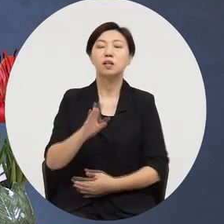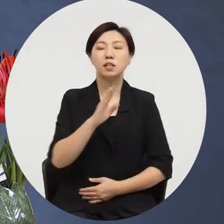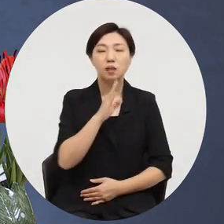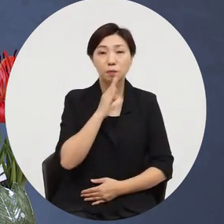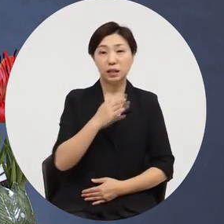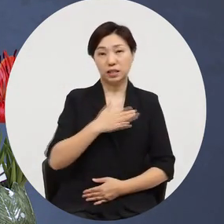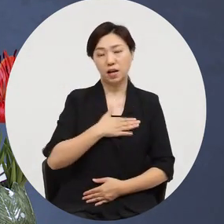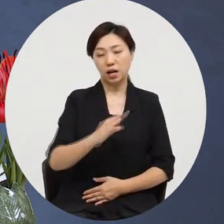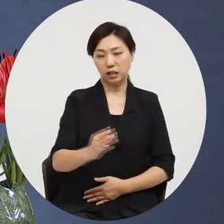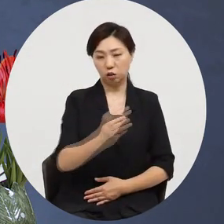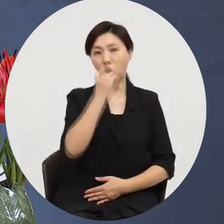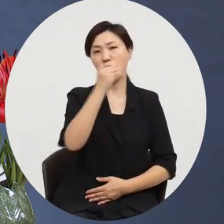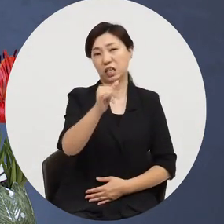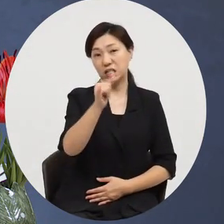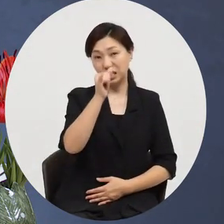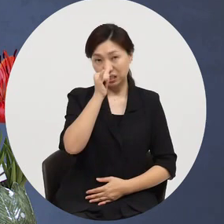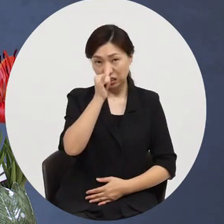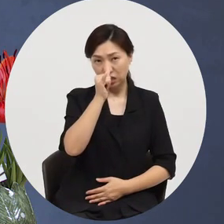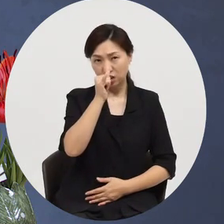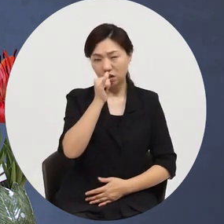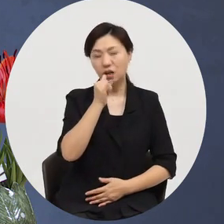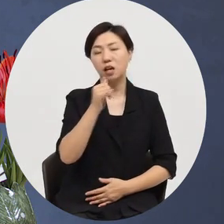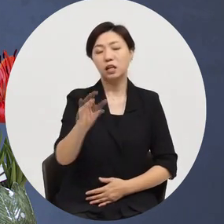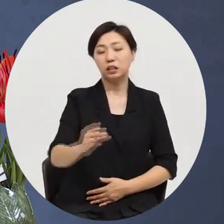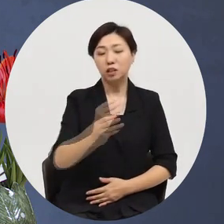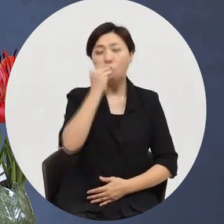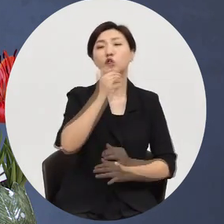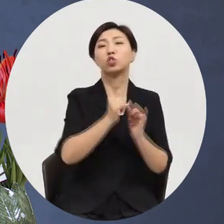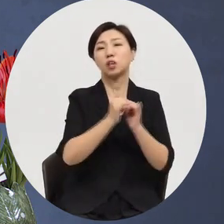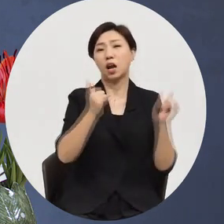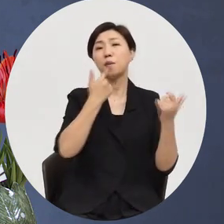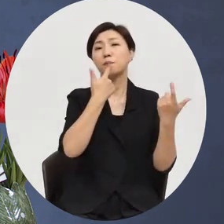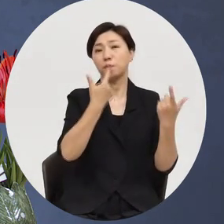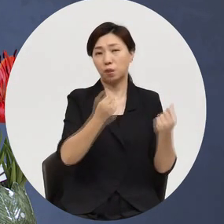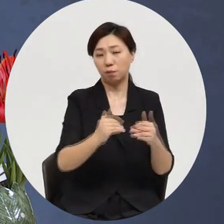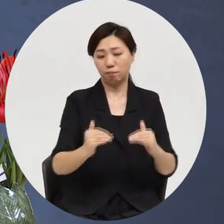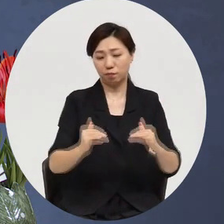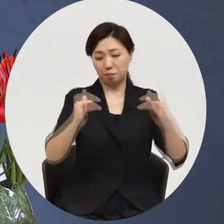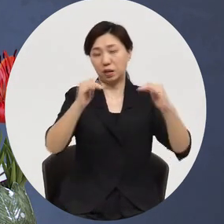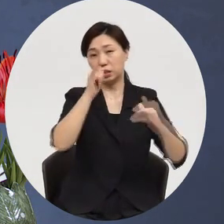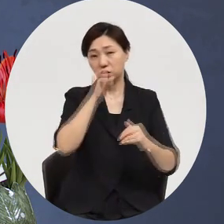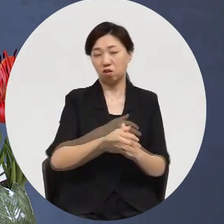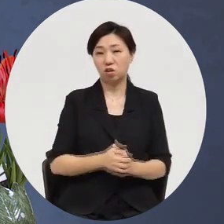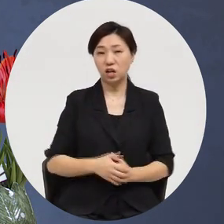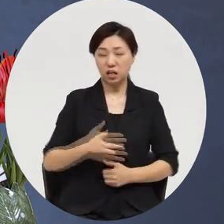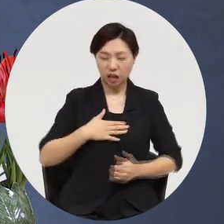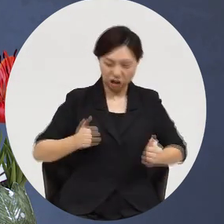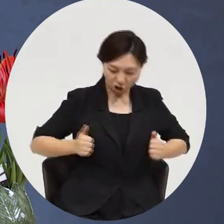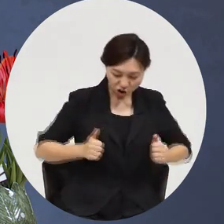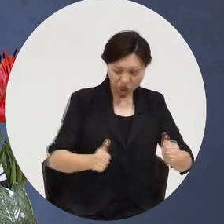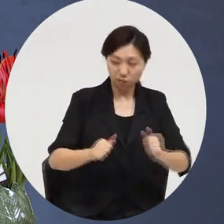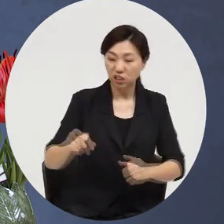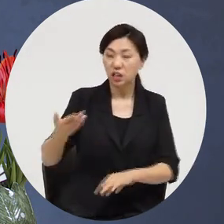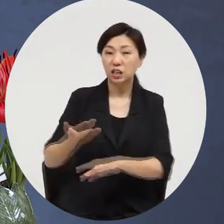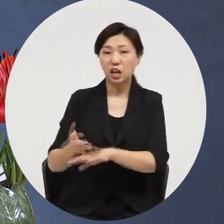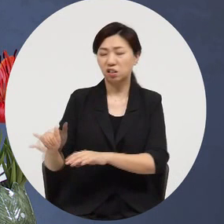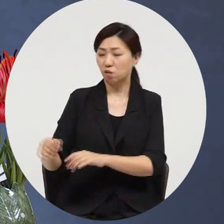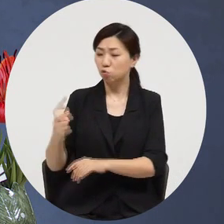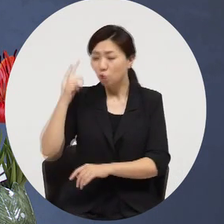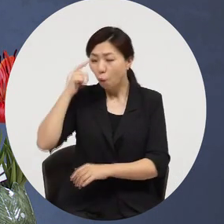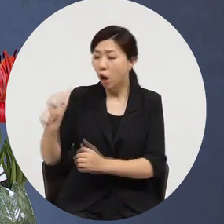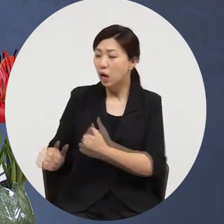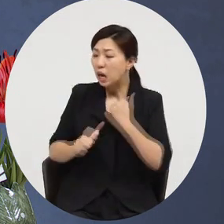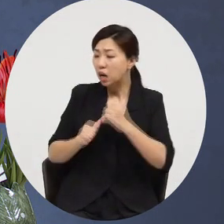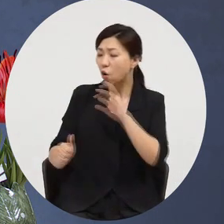성인의 길에 한 발 들었었다. 이렇게 볼 수 있다. 이 말이. 자기 열심히 하는 것 같고 너는 왜 못하나? 이거는